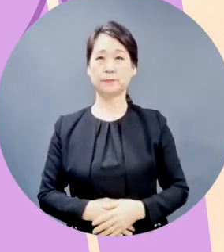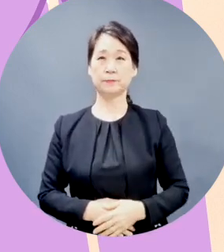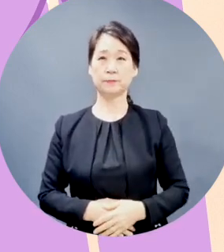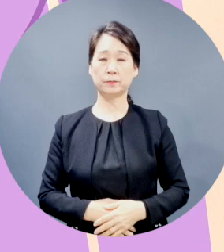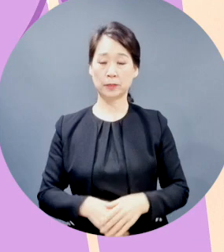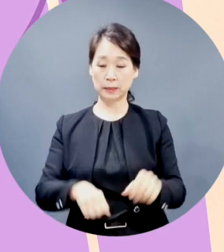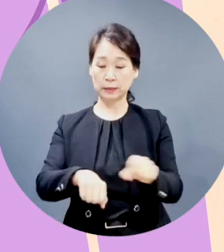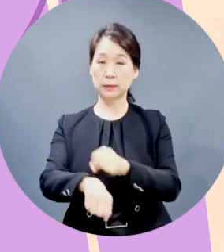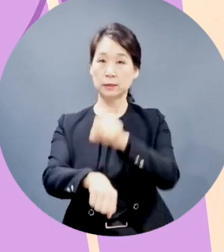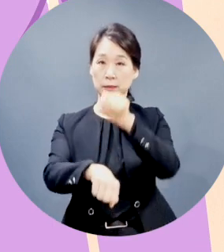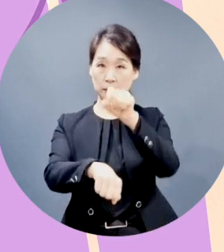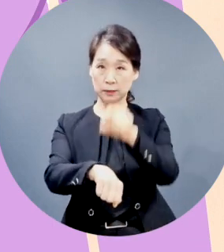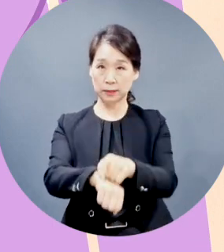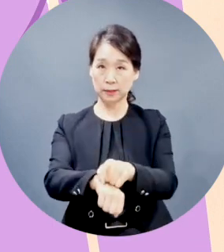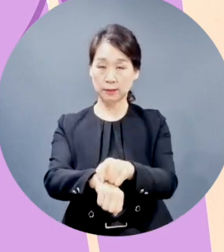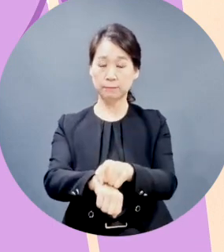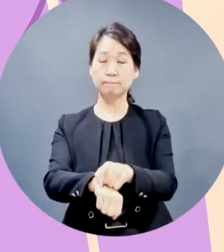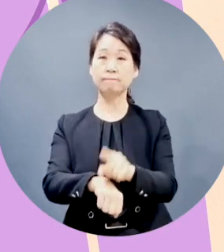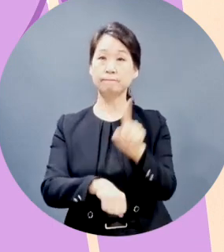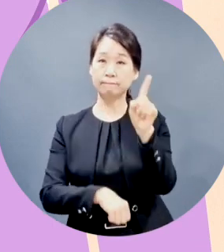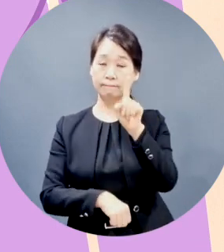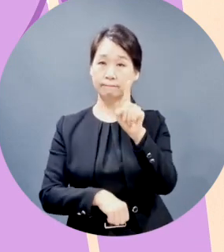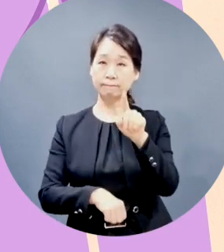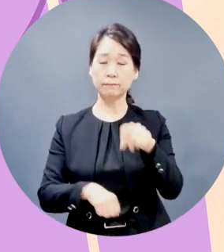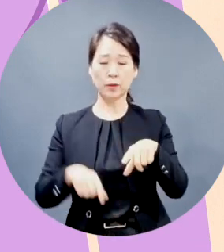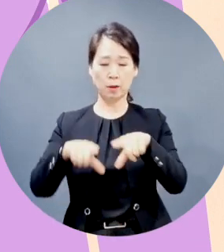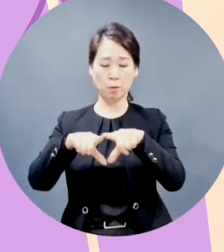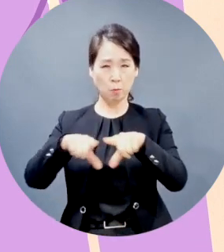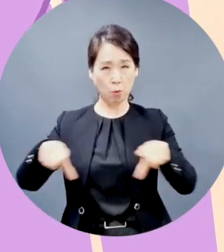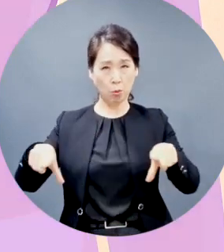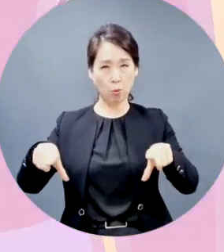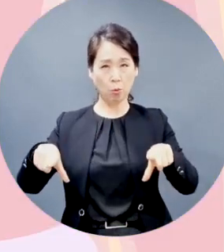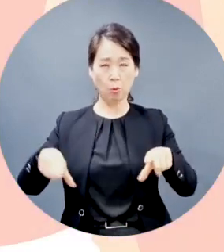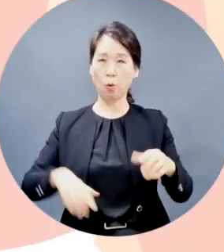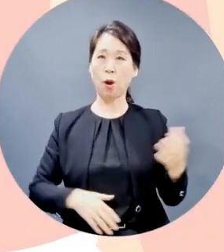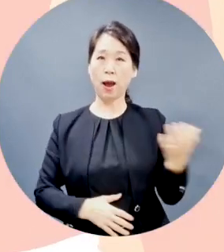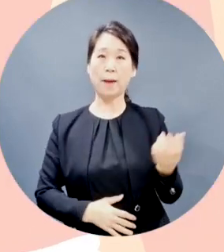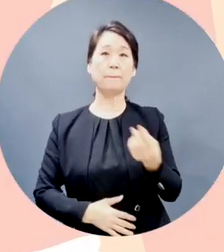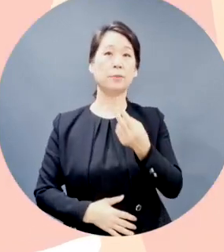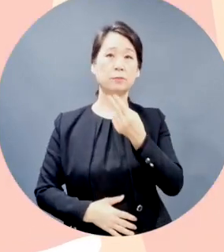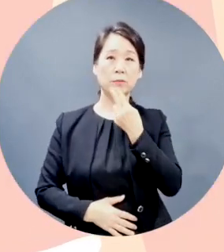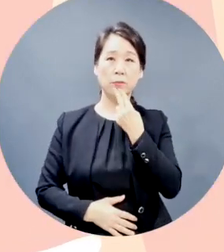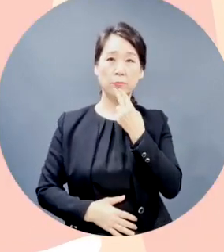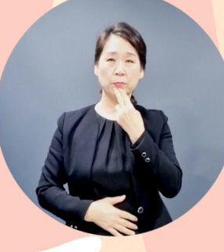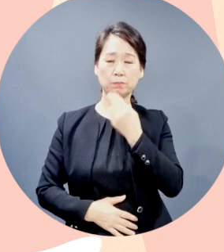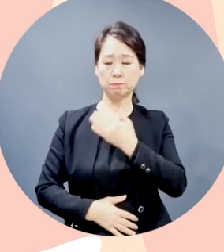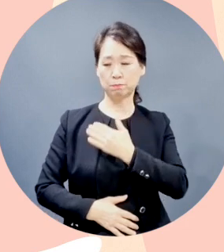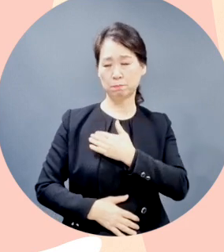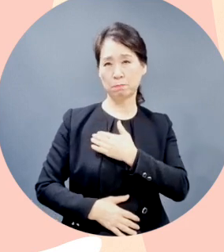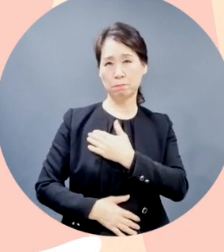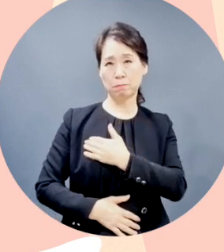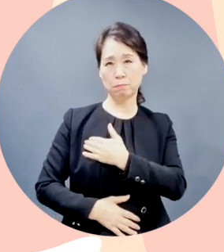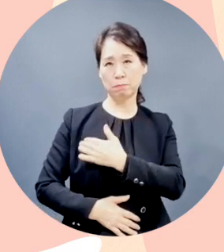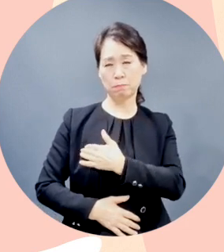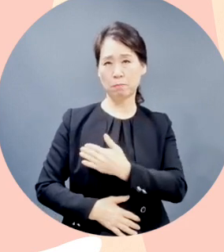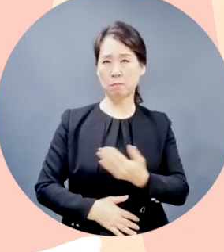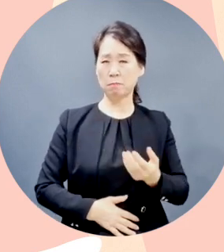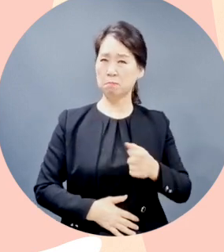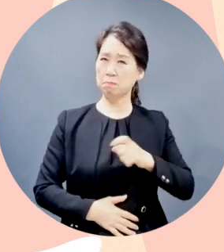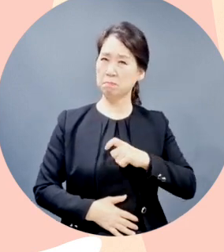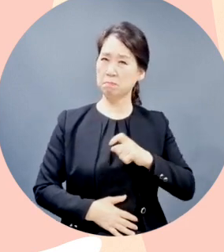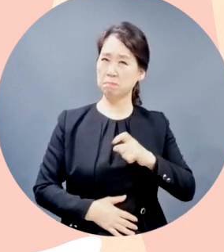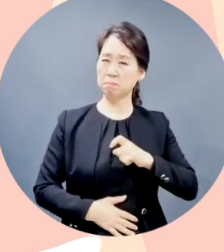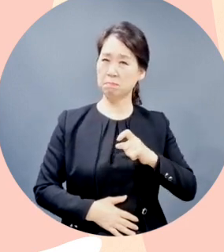있습니다. 반면에 특징적인 증상이 나타나기도 합니다. 가장 흔한 증상은 통증 없이 멍울이 만져지고